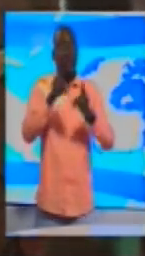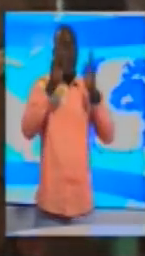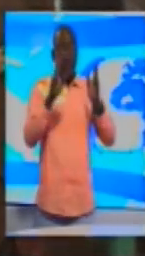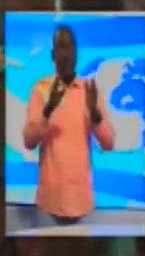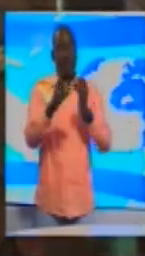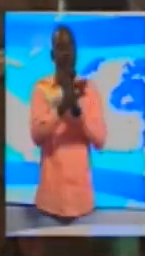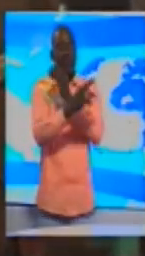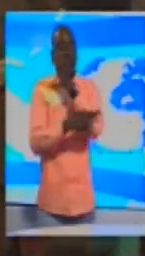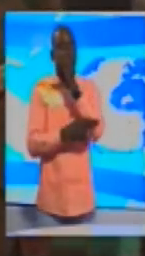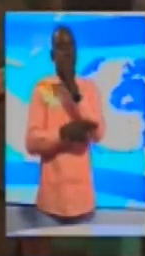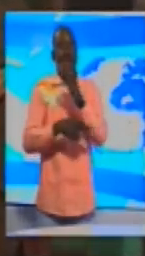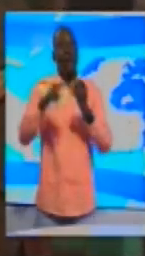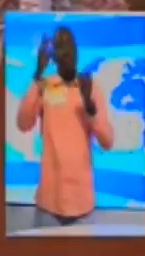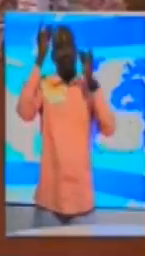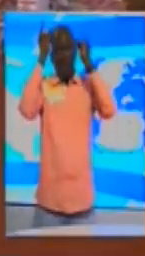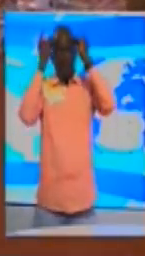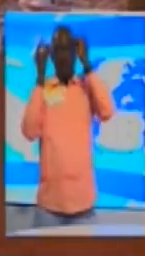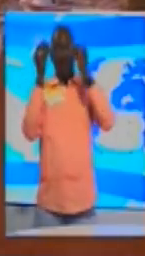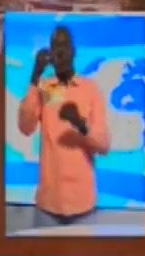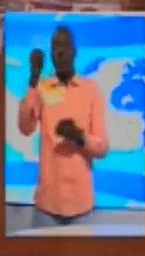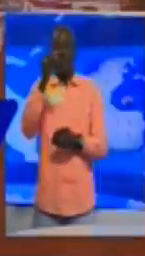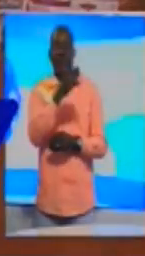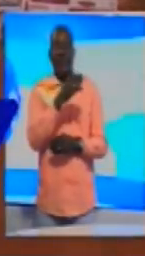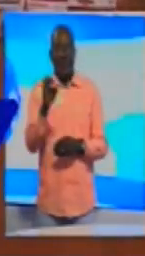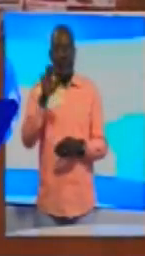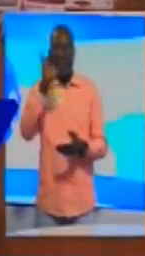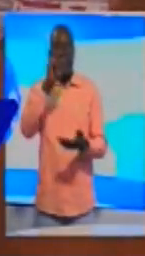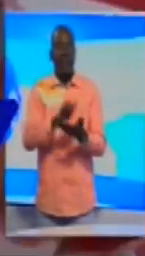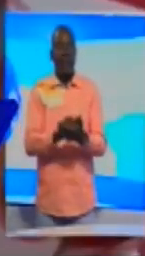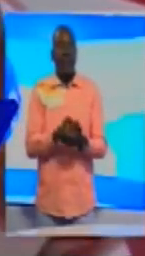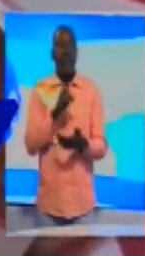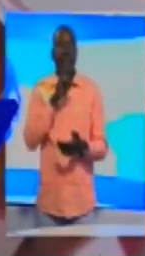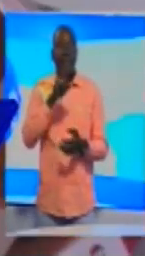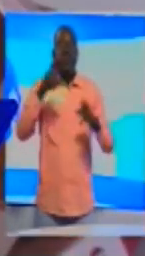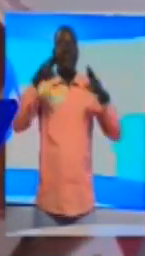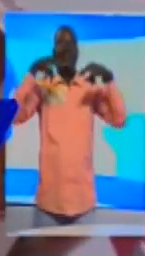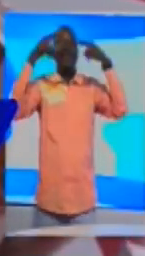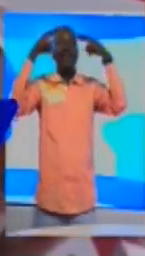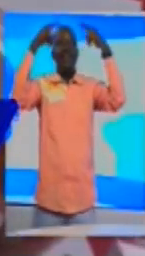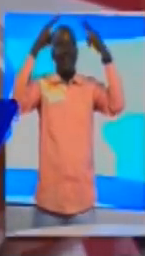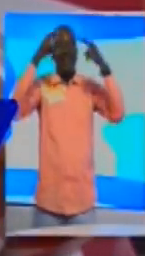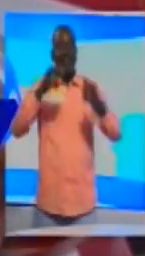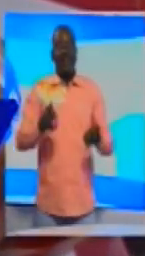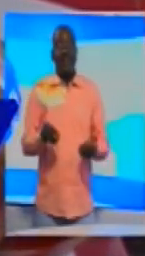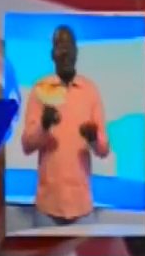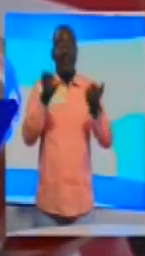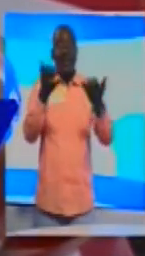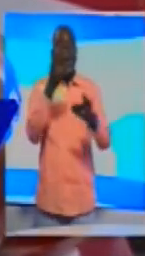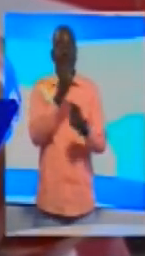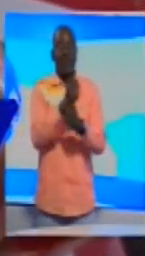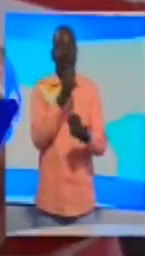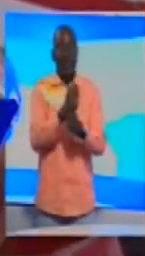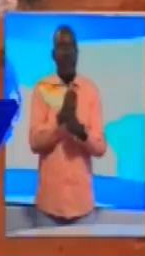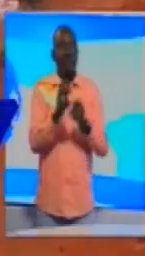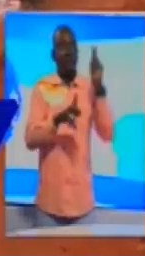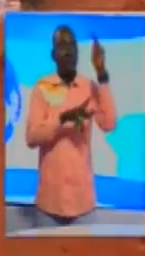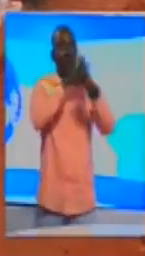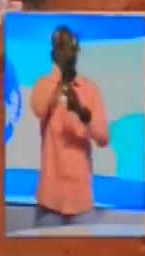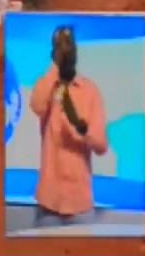douanes de l'Ouest du Burkina, cette opération a été une réussite grâce à la collaboration de la